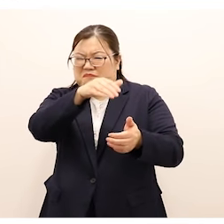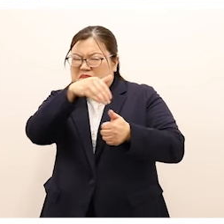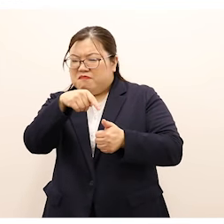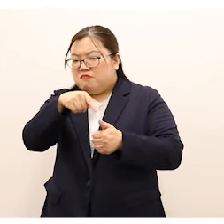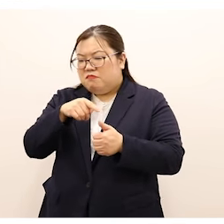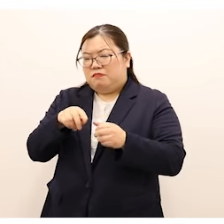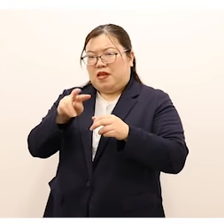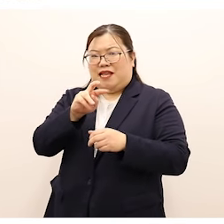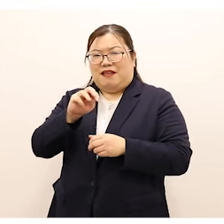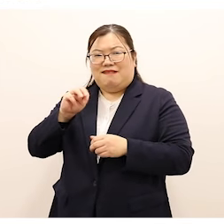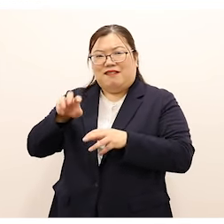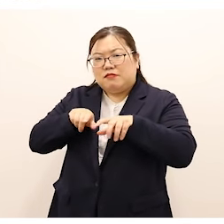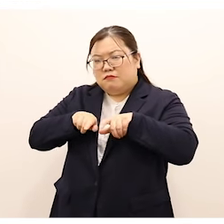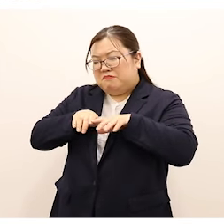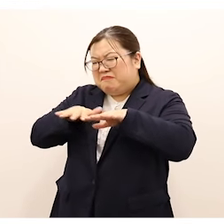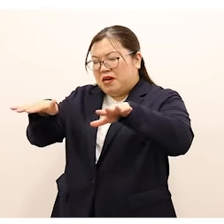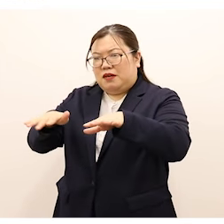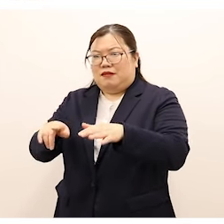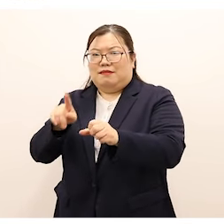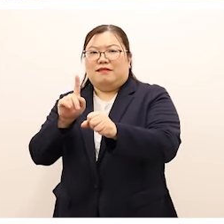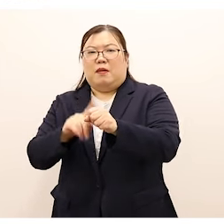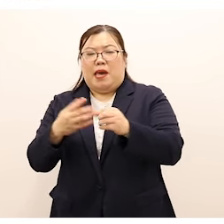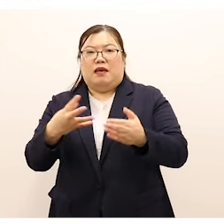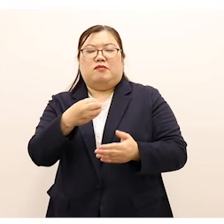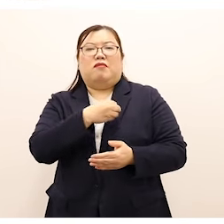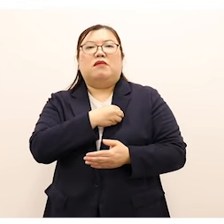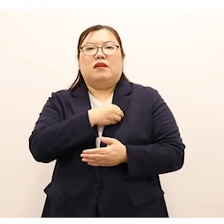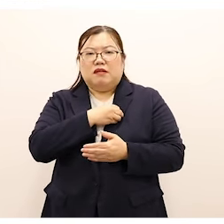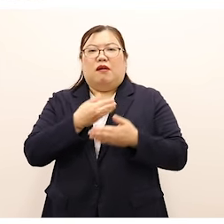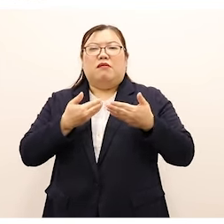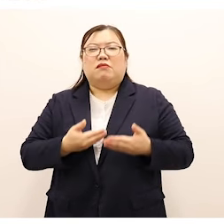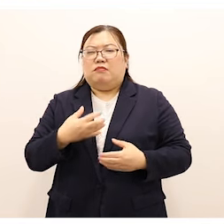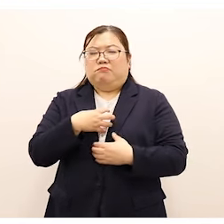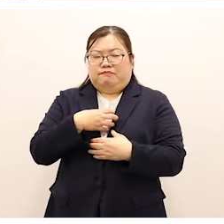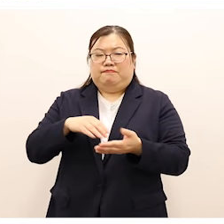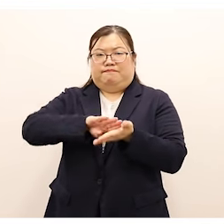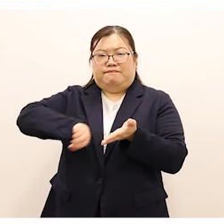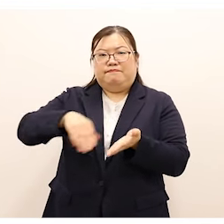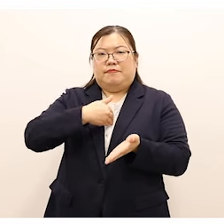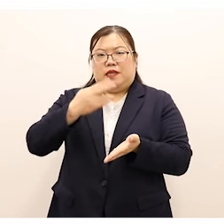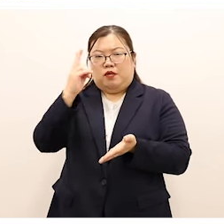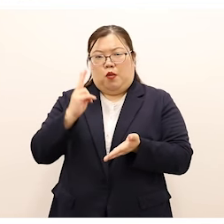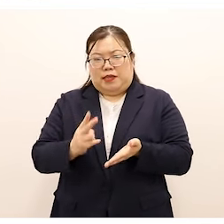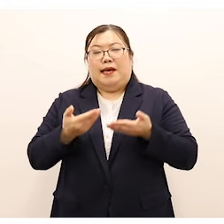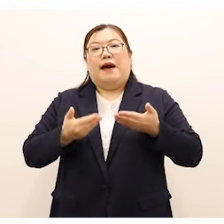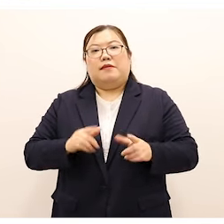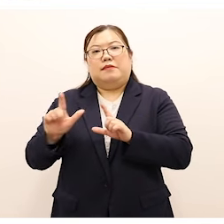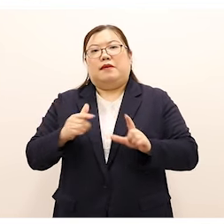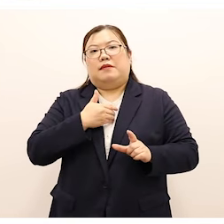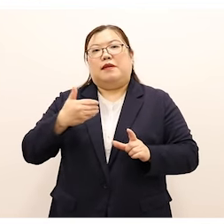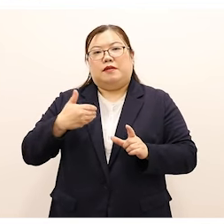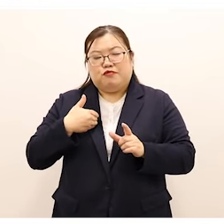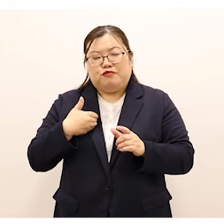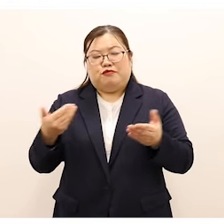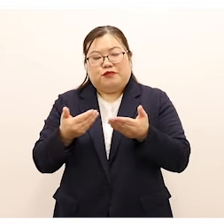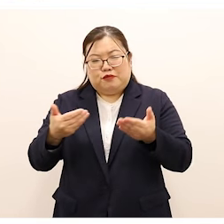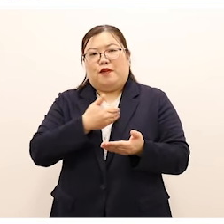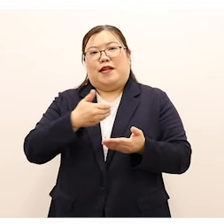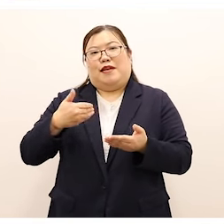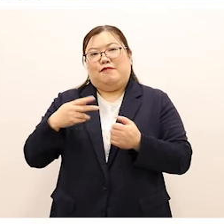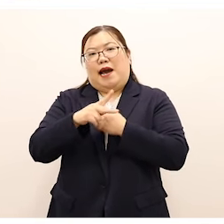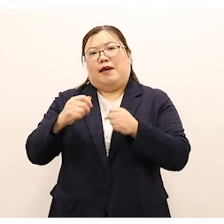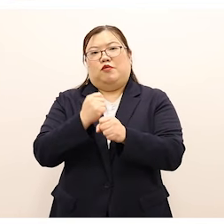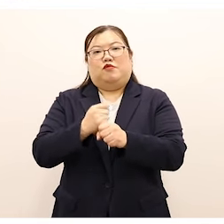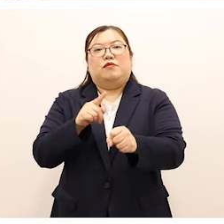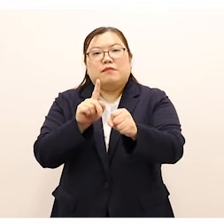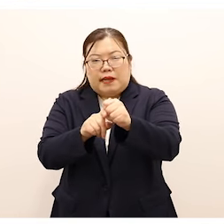から、職員の不安を払拭し、安心して勤務できる環境を確保することが目的です。なお、名札